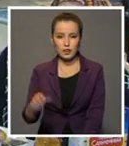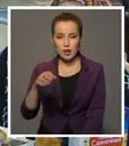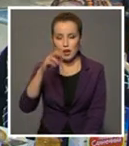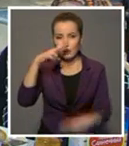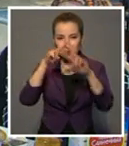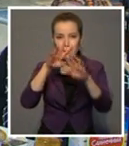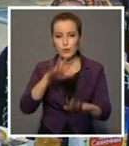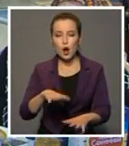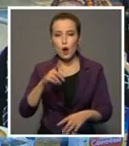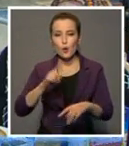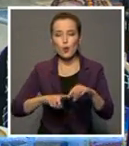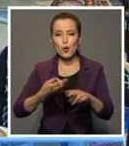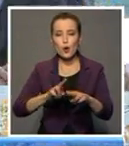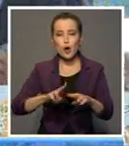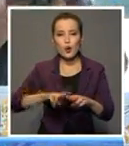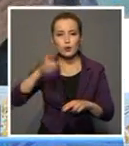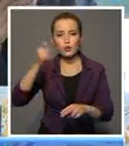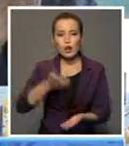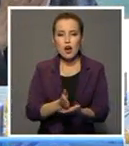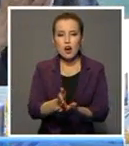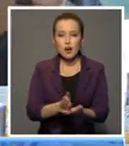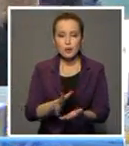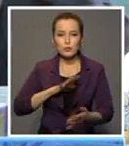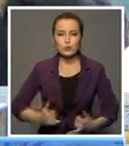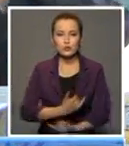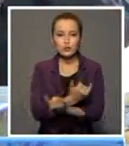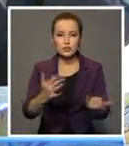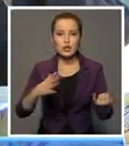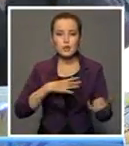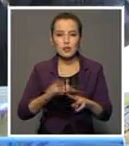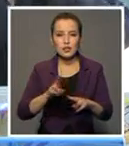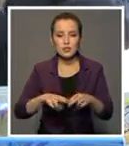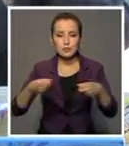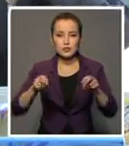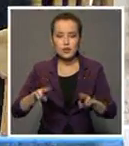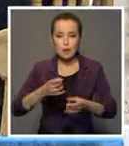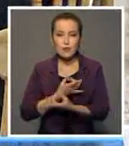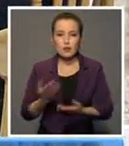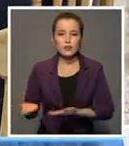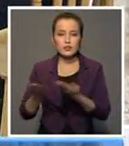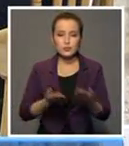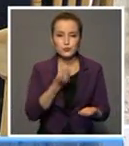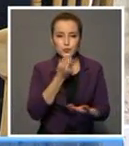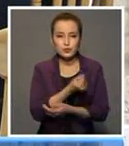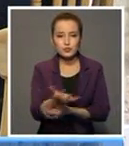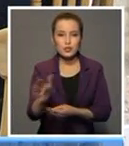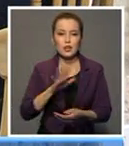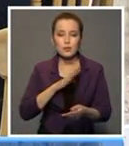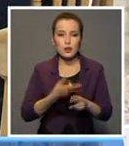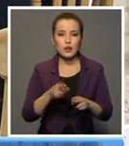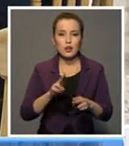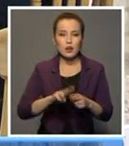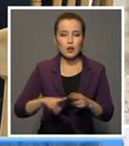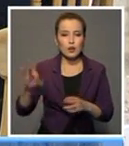Елордада отан соғысының ардагерлеріне құрмет көрсетілді. Олар салтанатты рәсімге шақырылып, арнайы дастарханнан дәм татты. Қарттар зұлматты